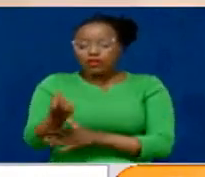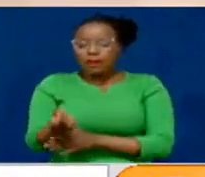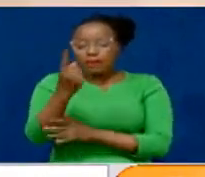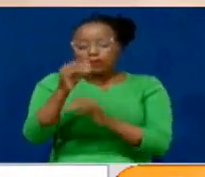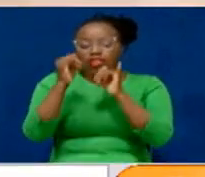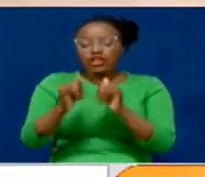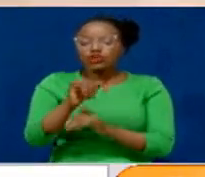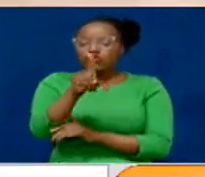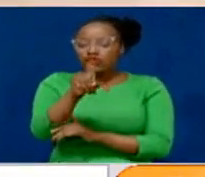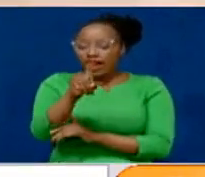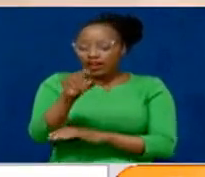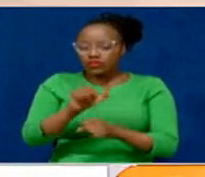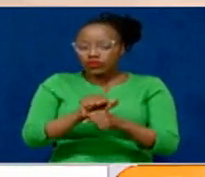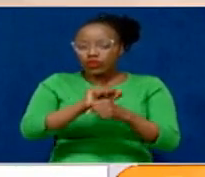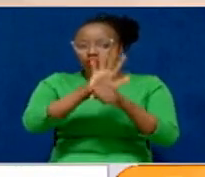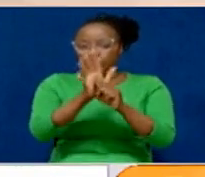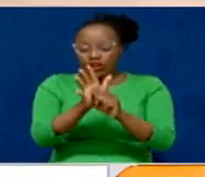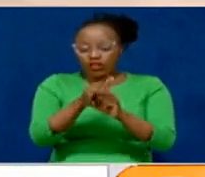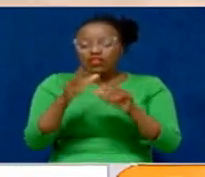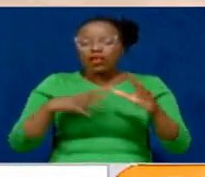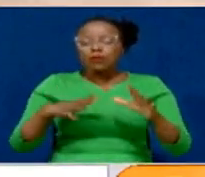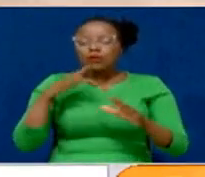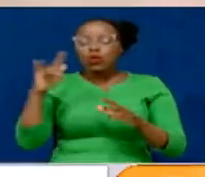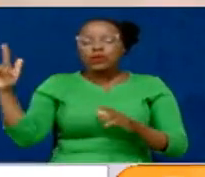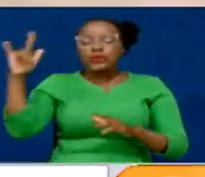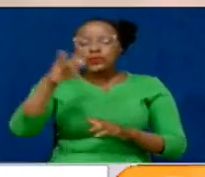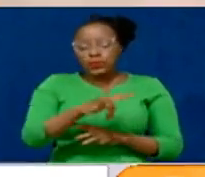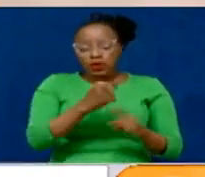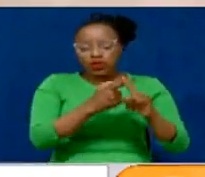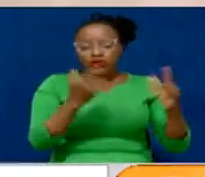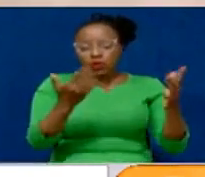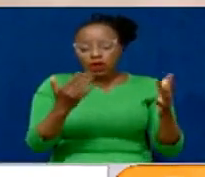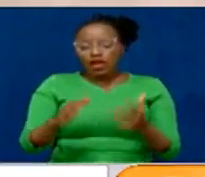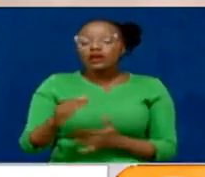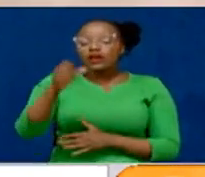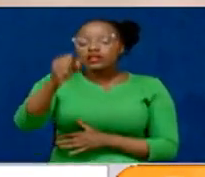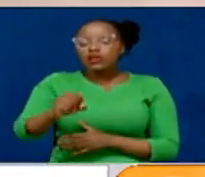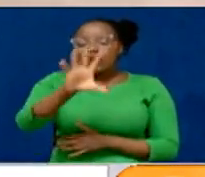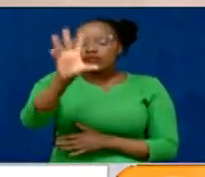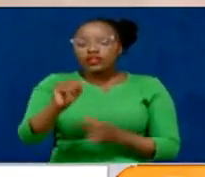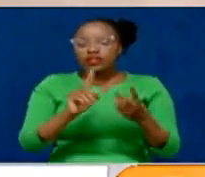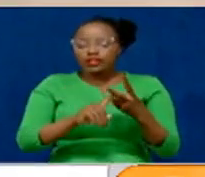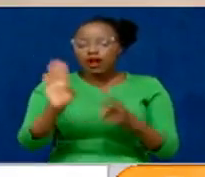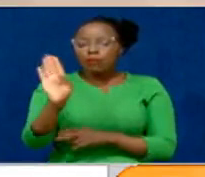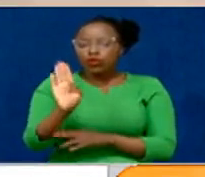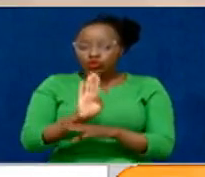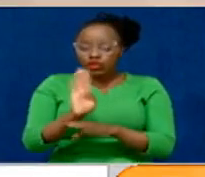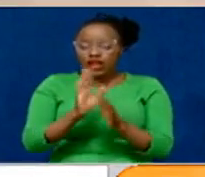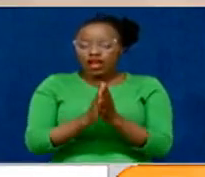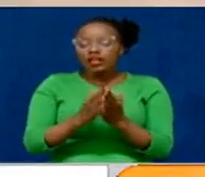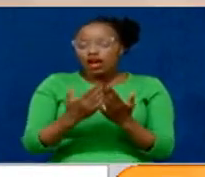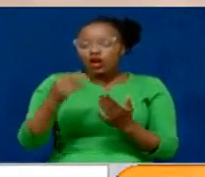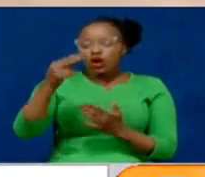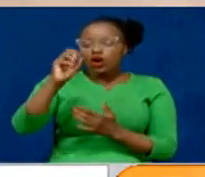wa aina mpya ya virusi vya korona. Wasafiri wanaoingia nchini kutoka mataifa ya Afrika Kusini, Botswana na Hong